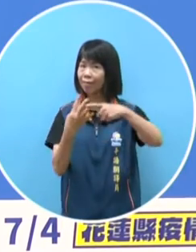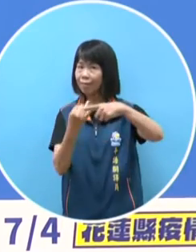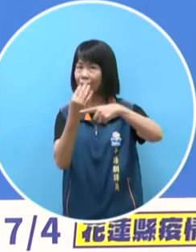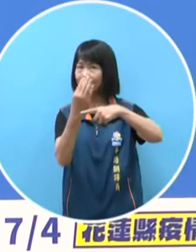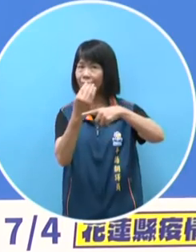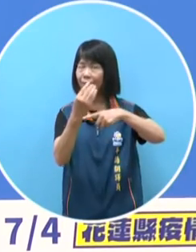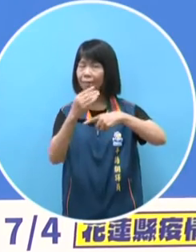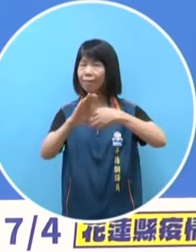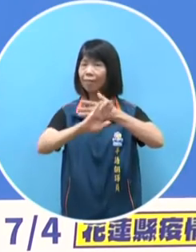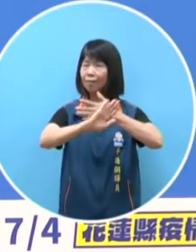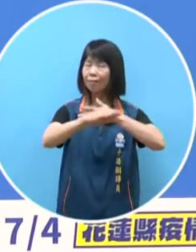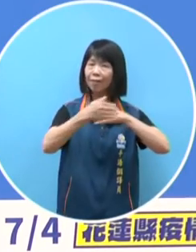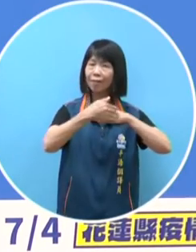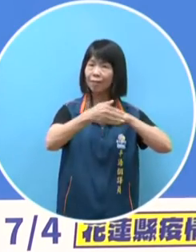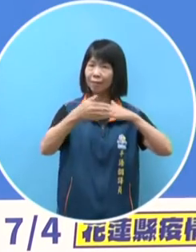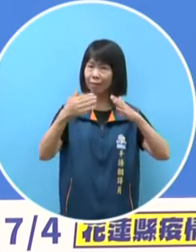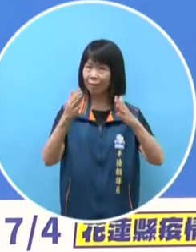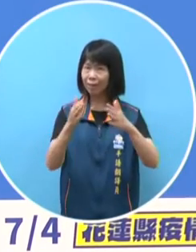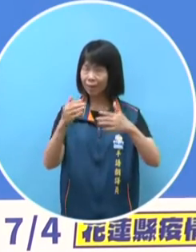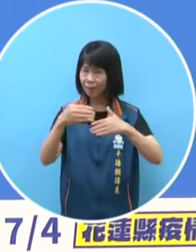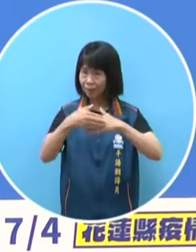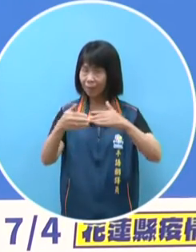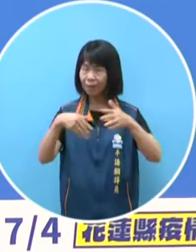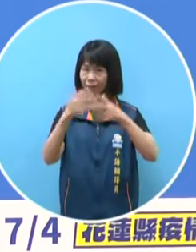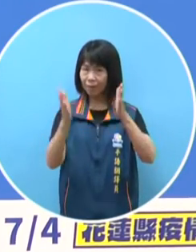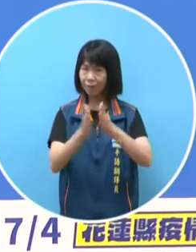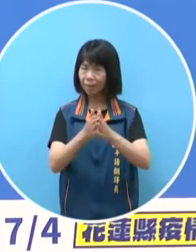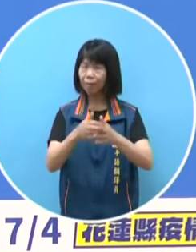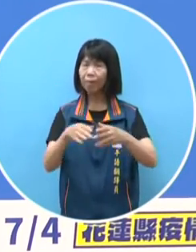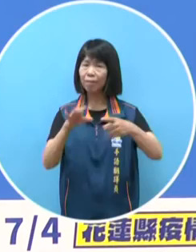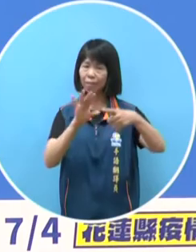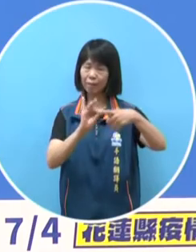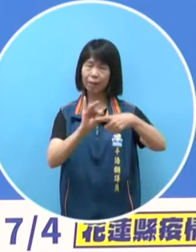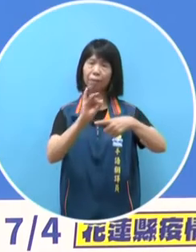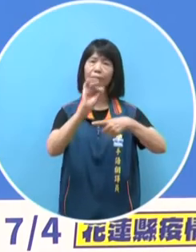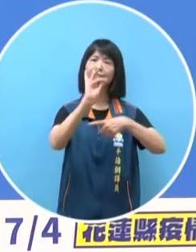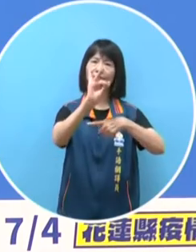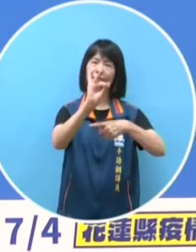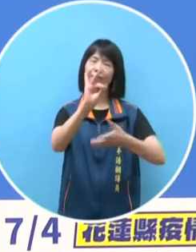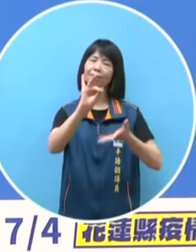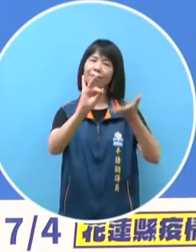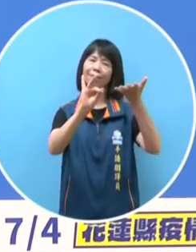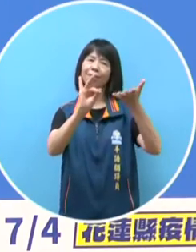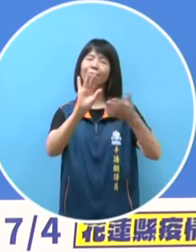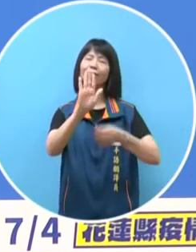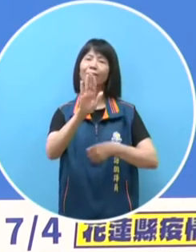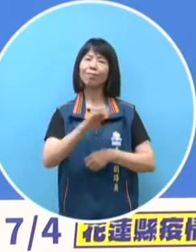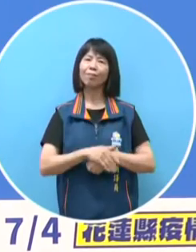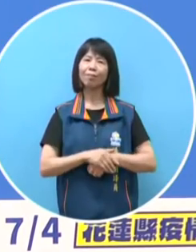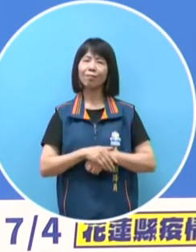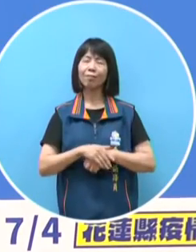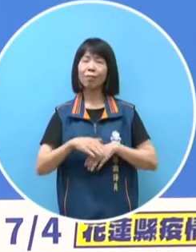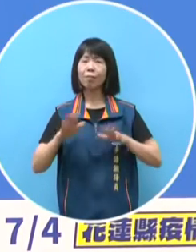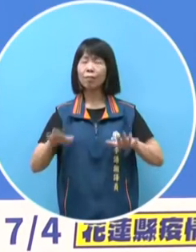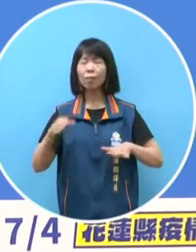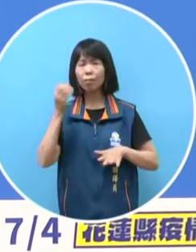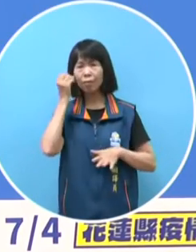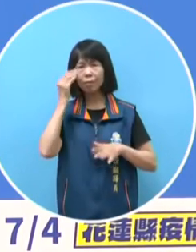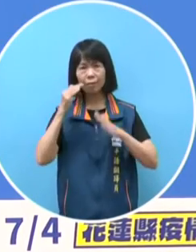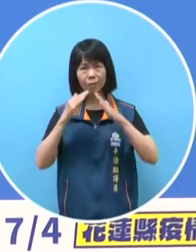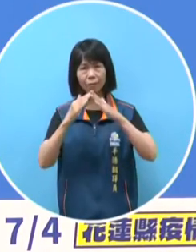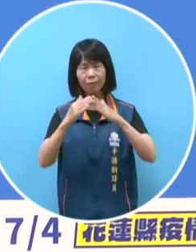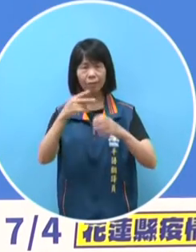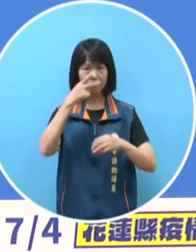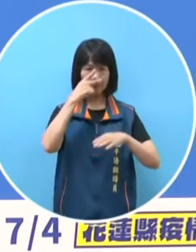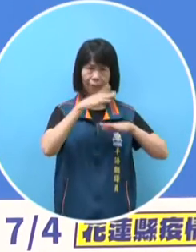其他乡镇已经完成的都已经达标100%以上了。那目前因为花莲市